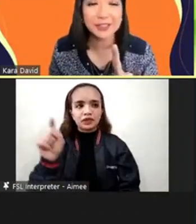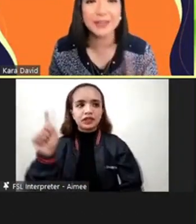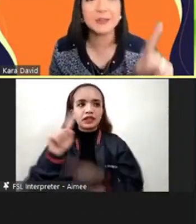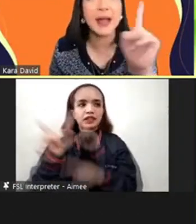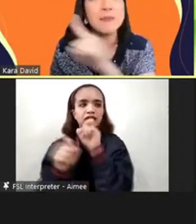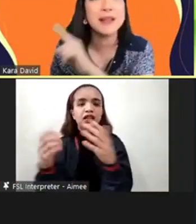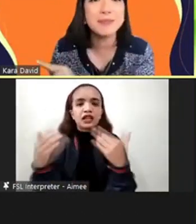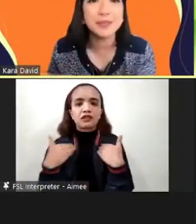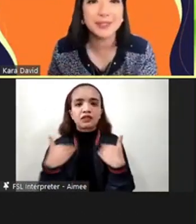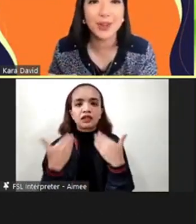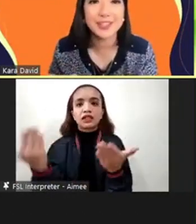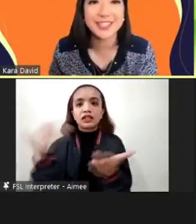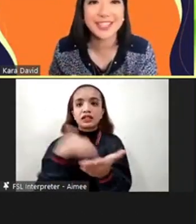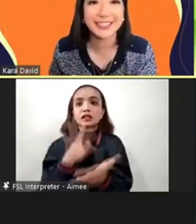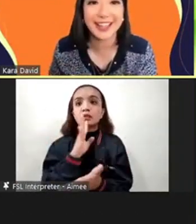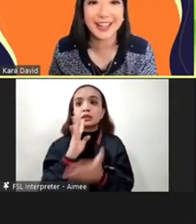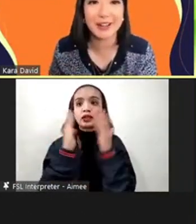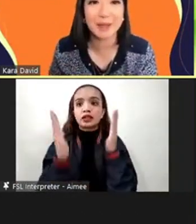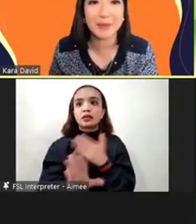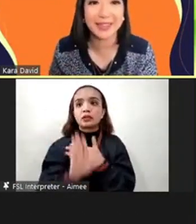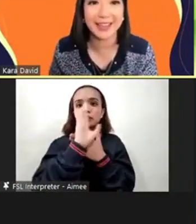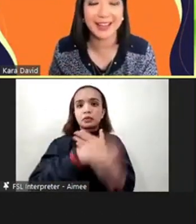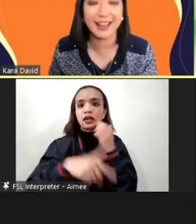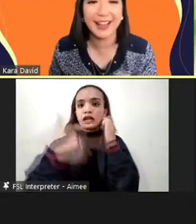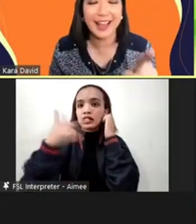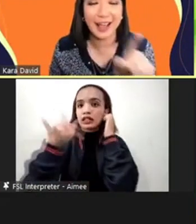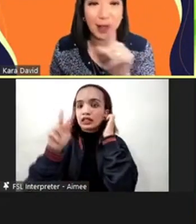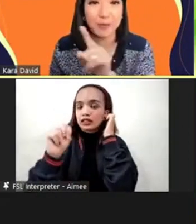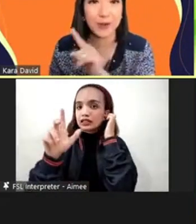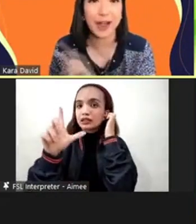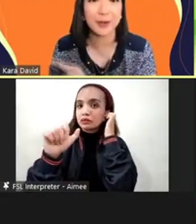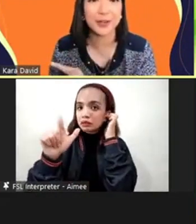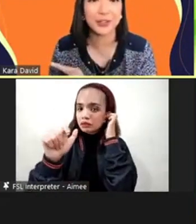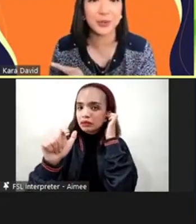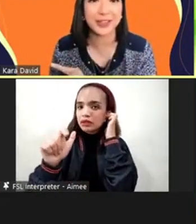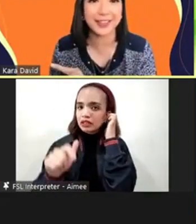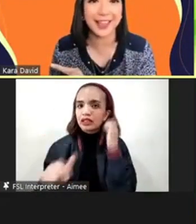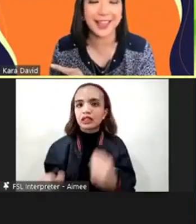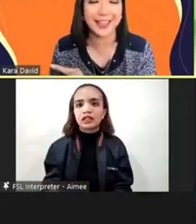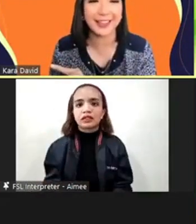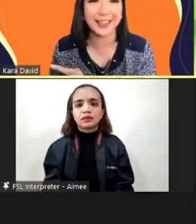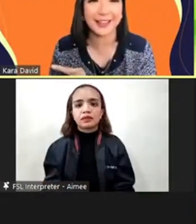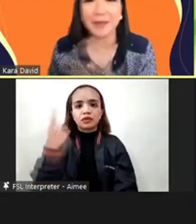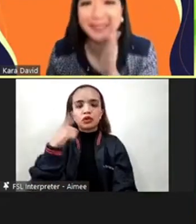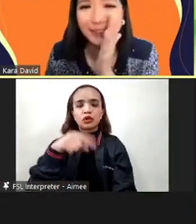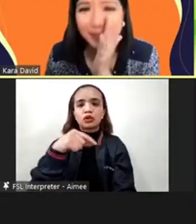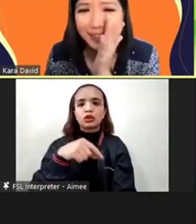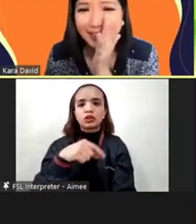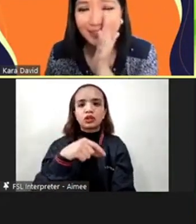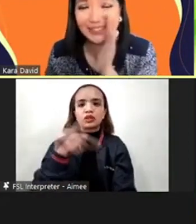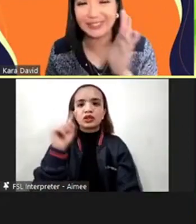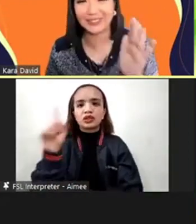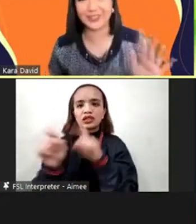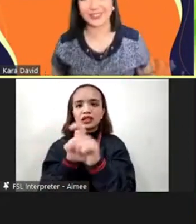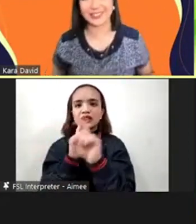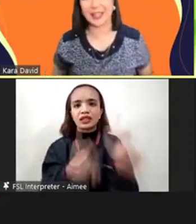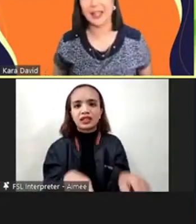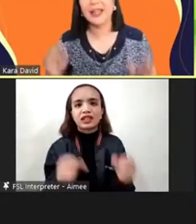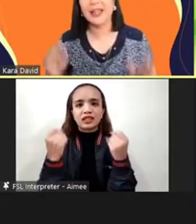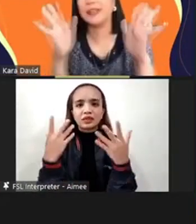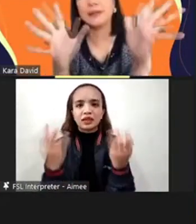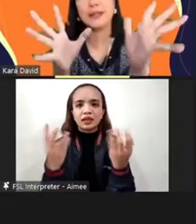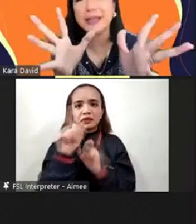another speaker. Babalik po si Doc Gina mamaya for our Q&A. Ang daming tanong sa inyo dito, Doc